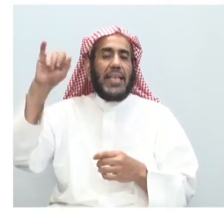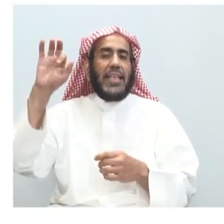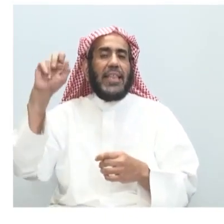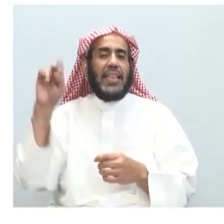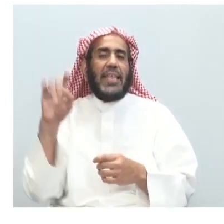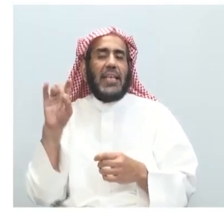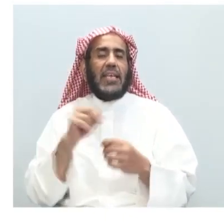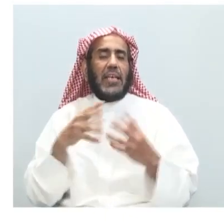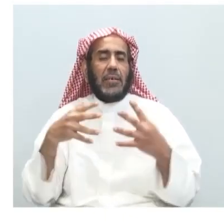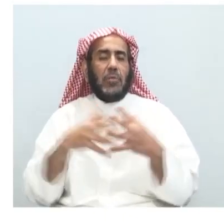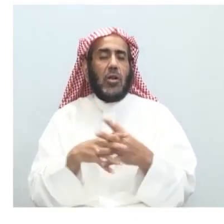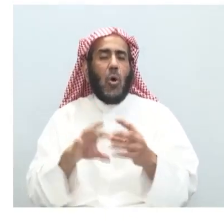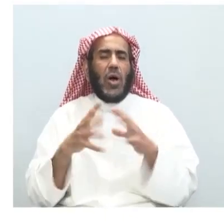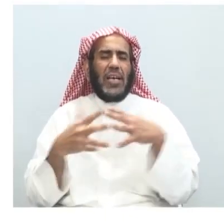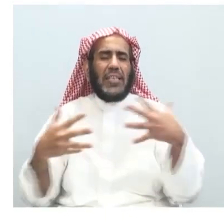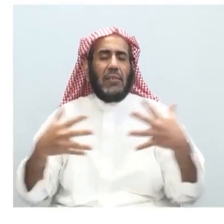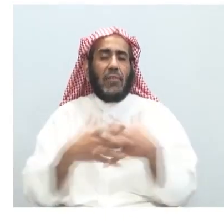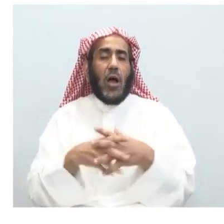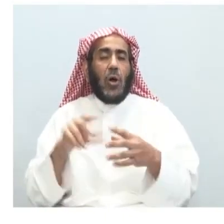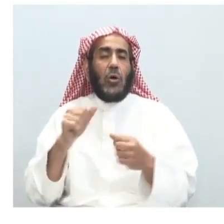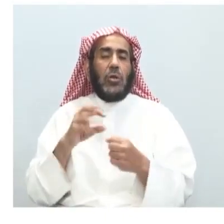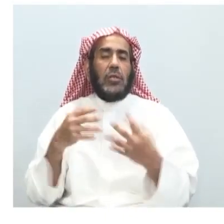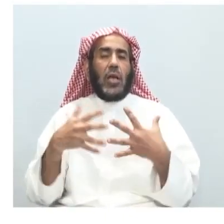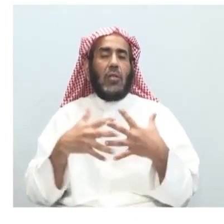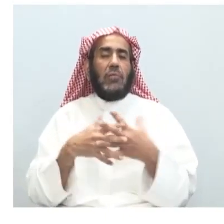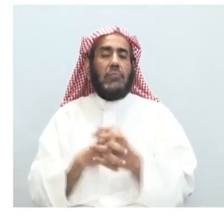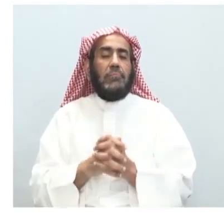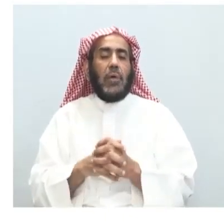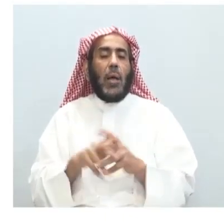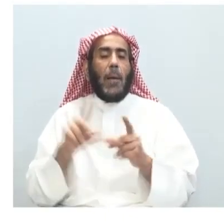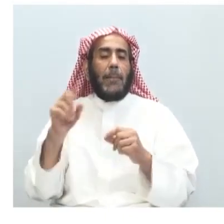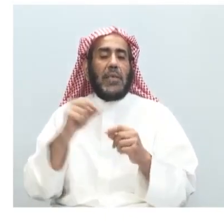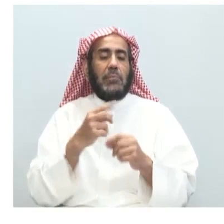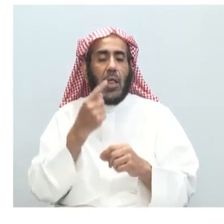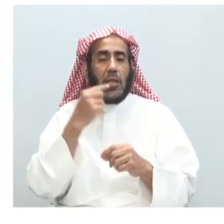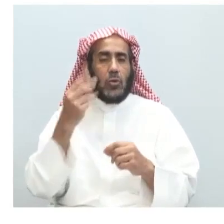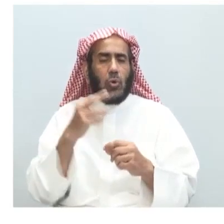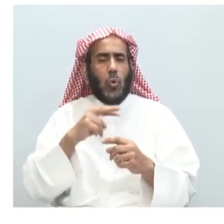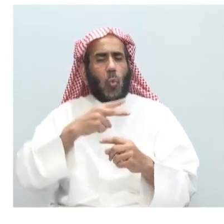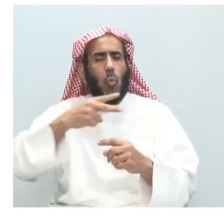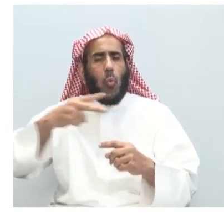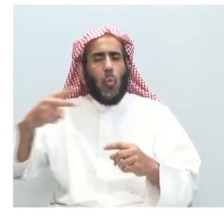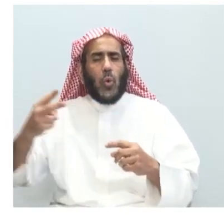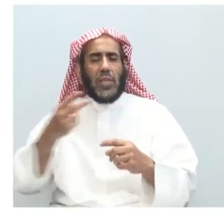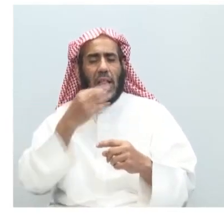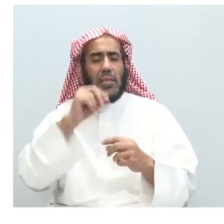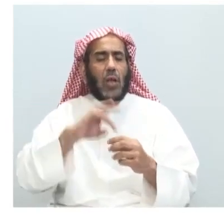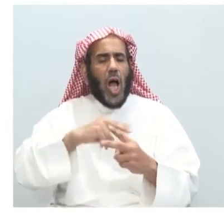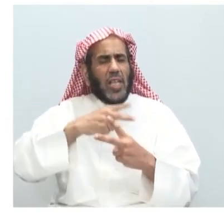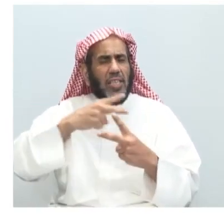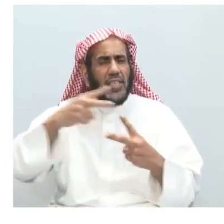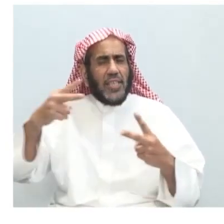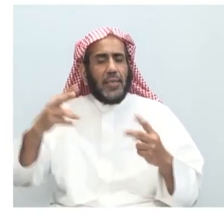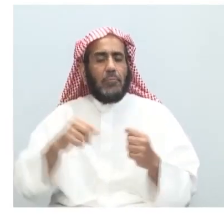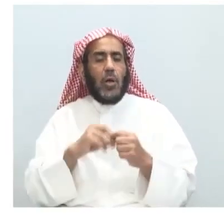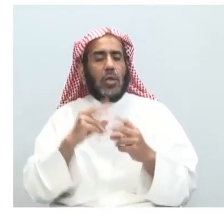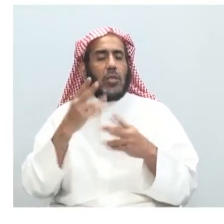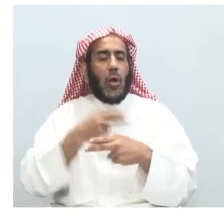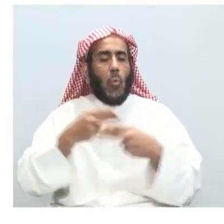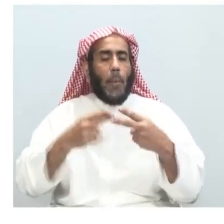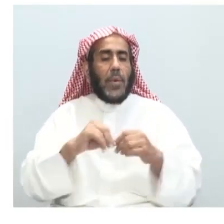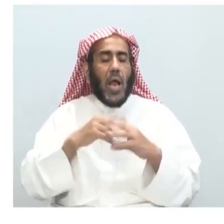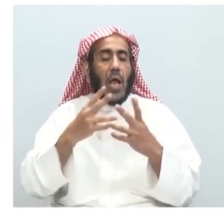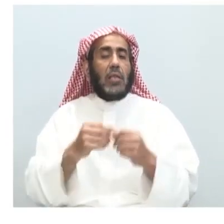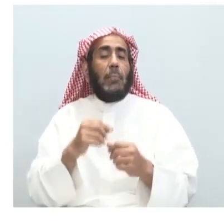ايثريه نوع التفاعل بينهما التفاعل التكثف بالنسبه للسكريات العديده التسكر عديده اذا يتكون